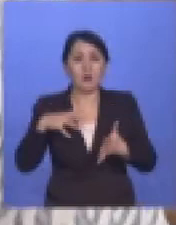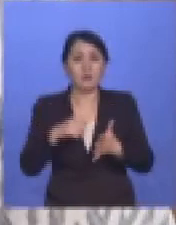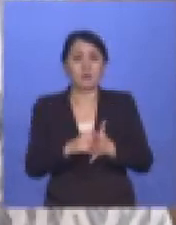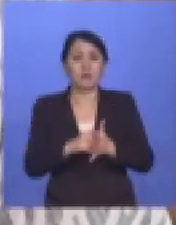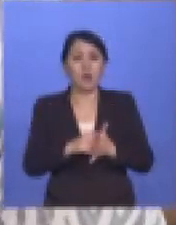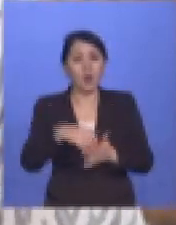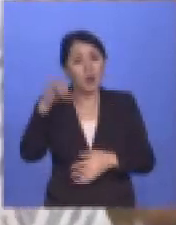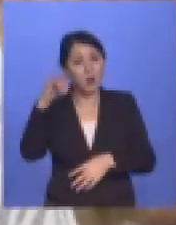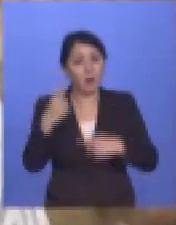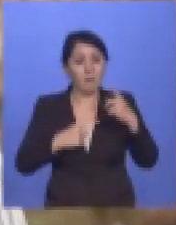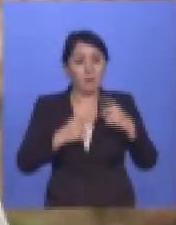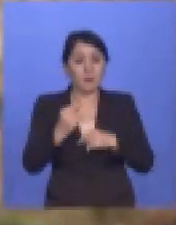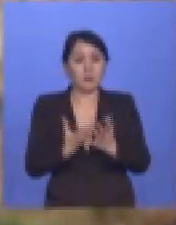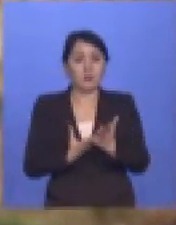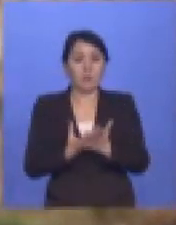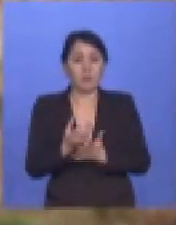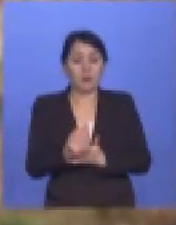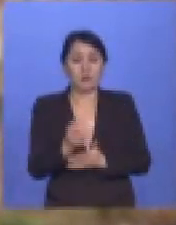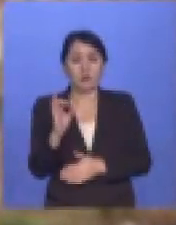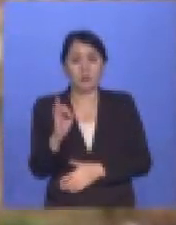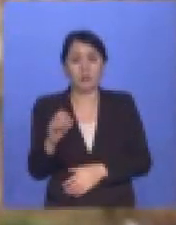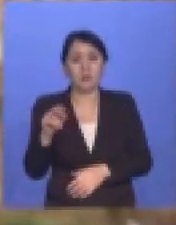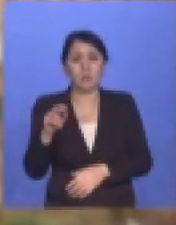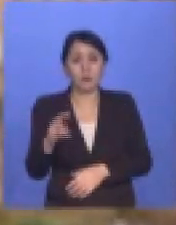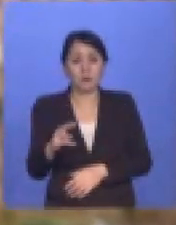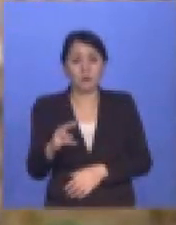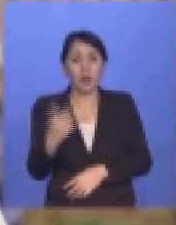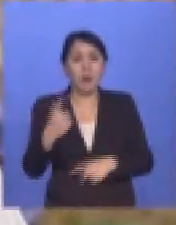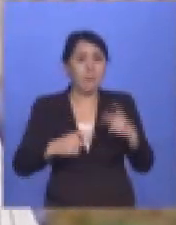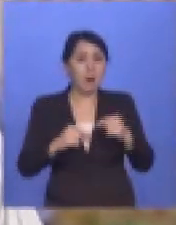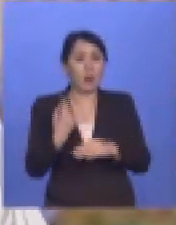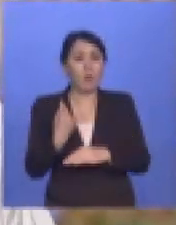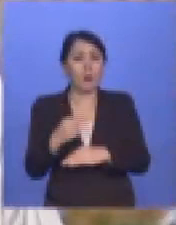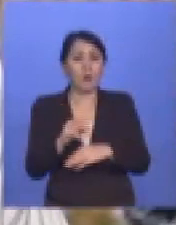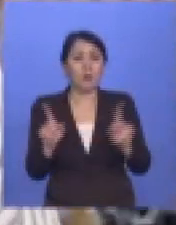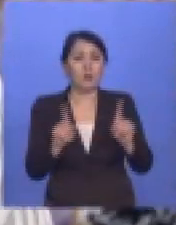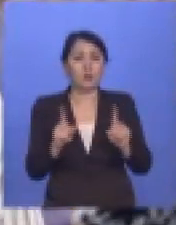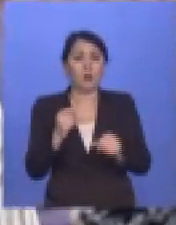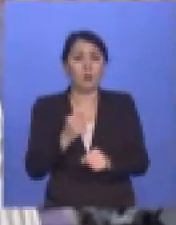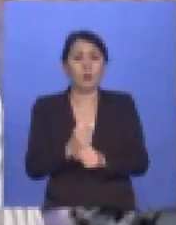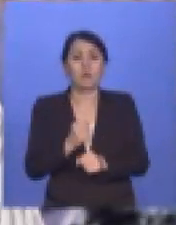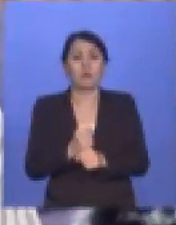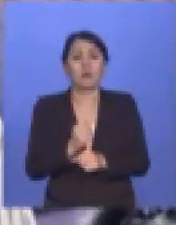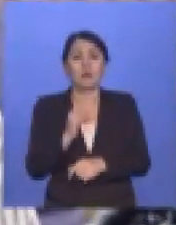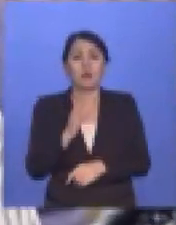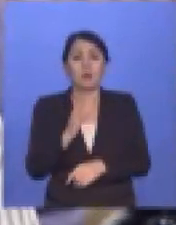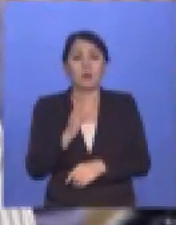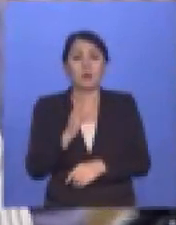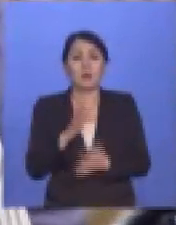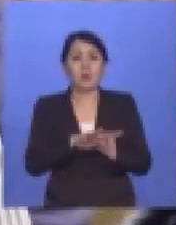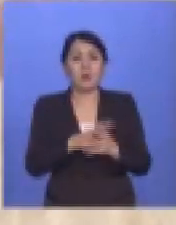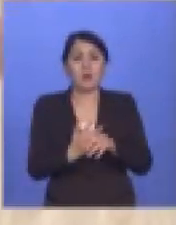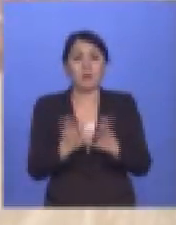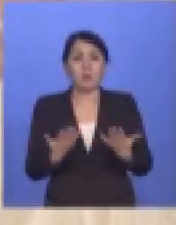доим, платим себе ИСП, это пенсионный фонд, все. Если у нас не будет молоко брать, чем наши деревни